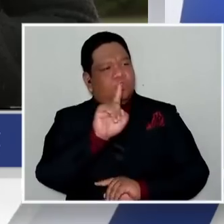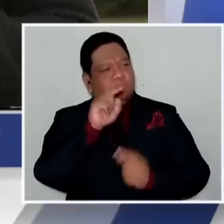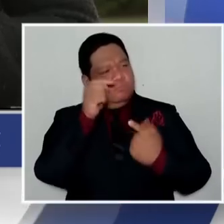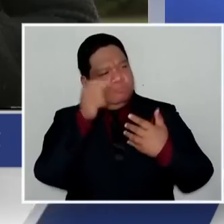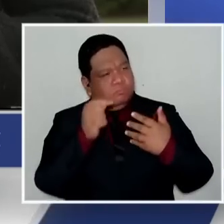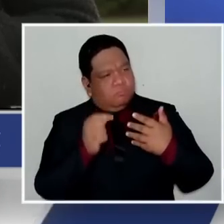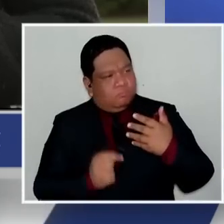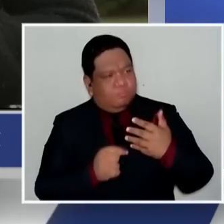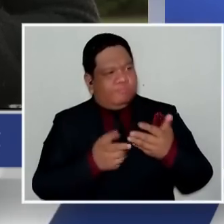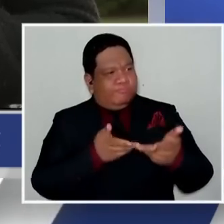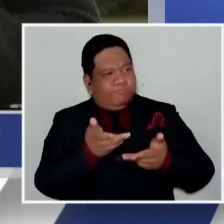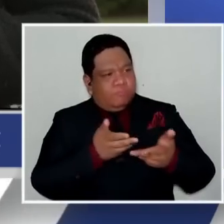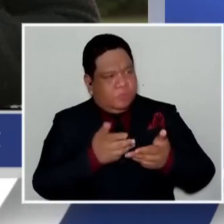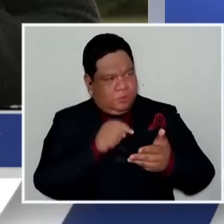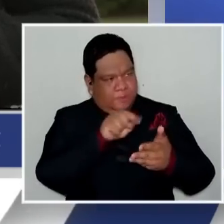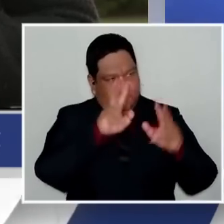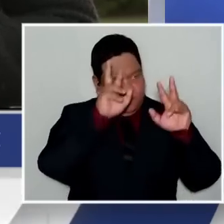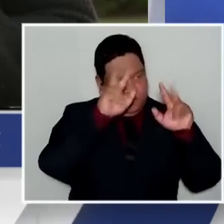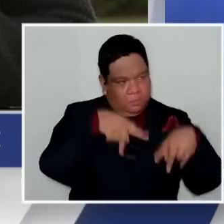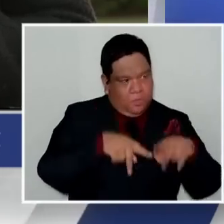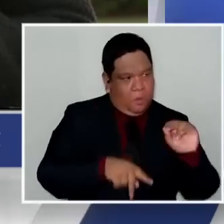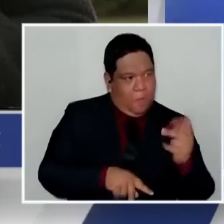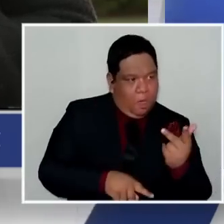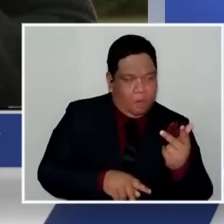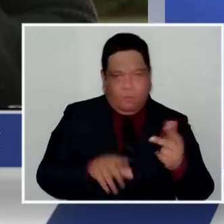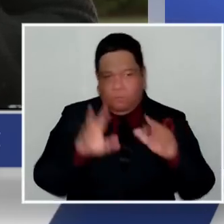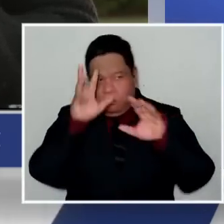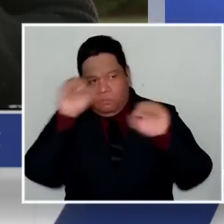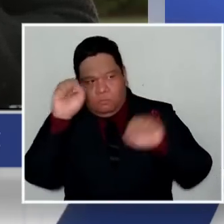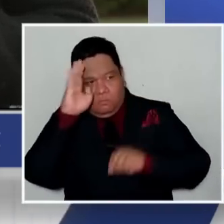ni Pangulong Marcos at Vice President Harris?